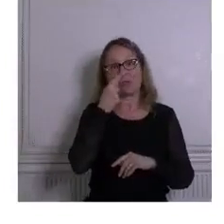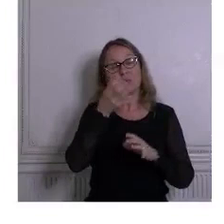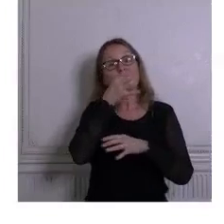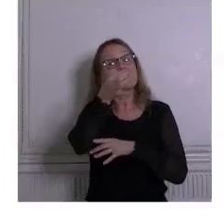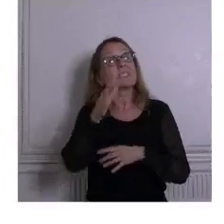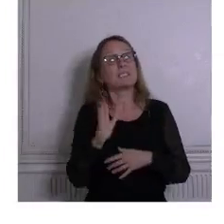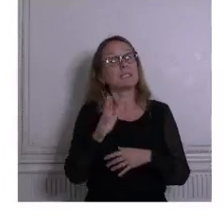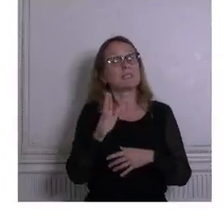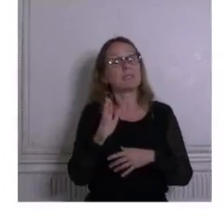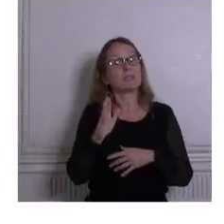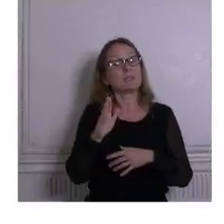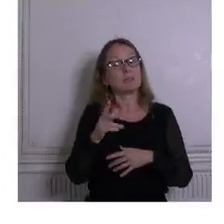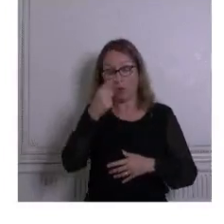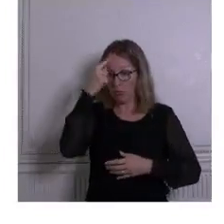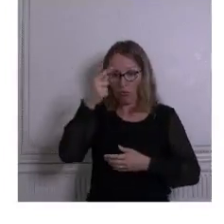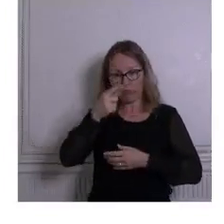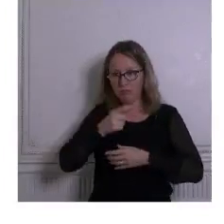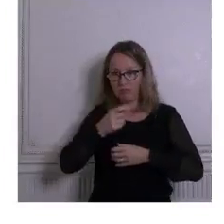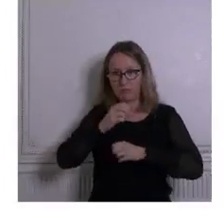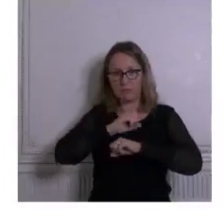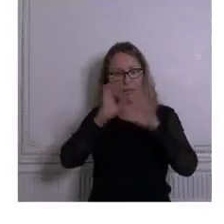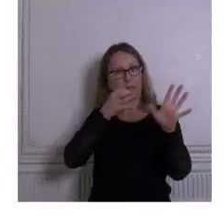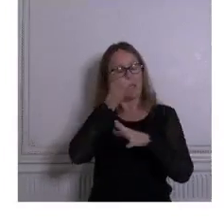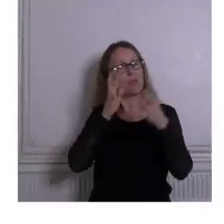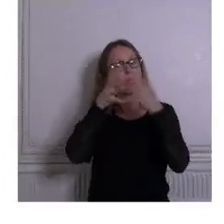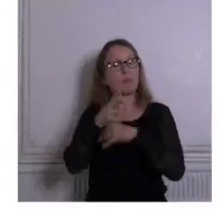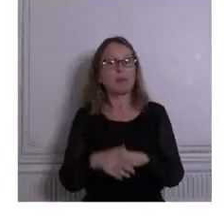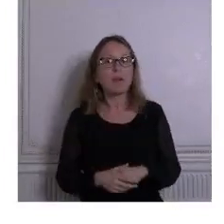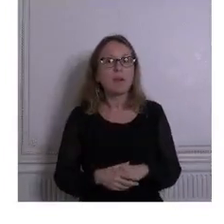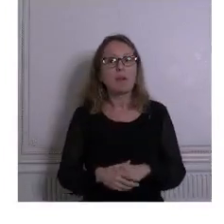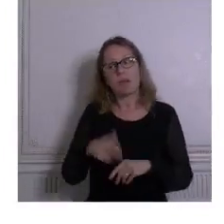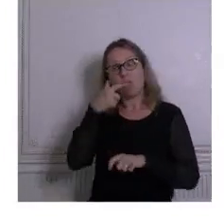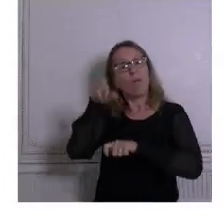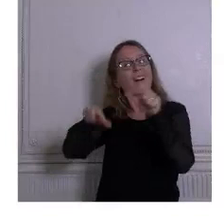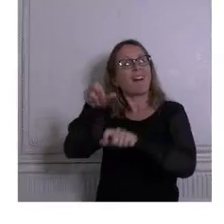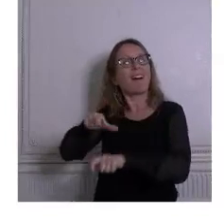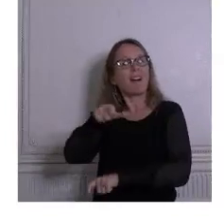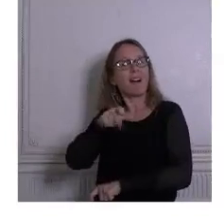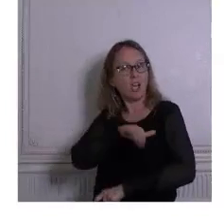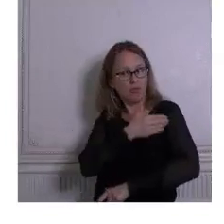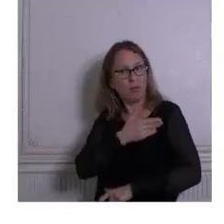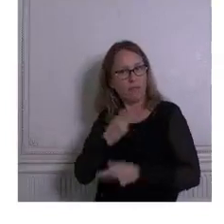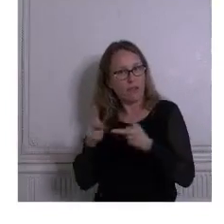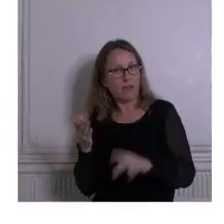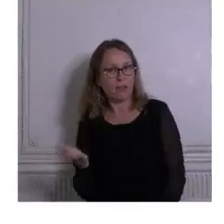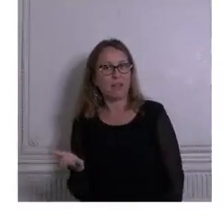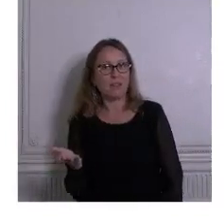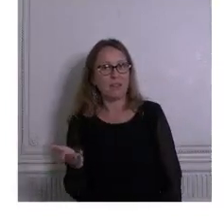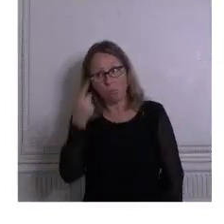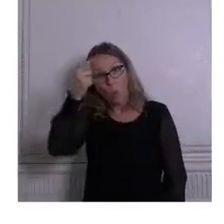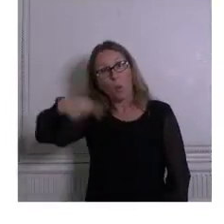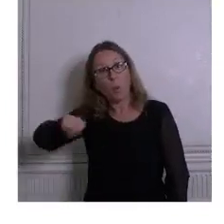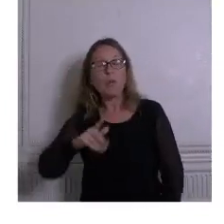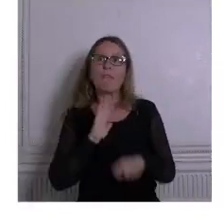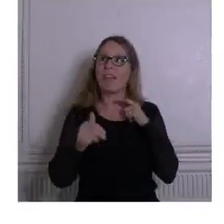façon, tout le monde, peu ou prou, devra se mettre à travailler dans le même sens. Je suis content que Talence le fasse, effectivement.